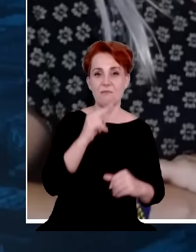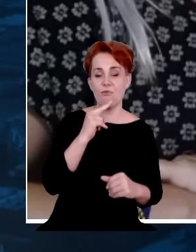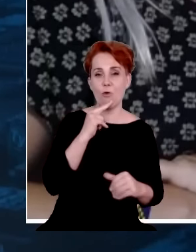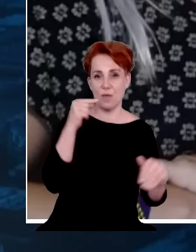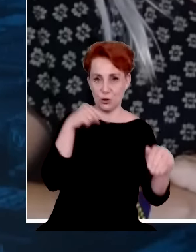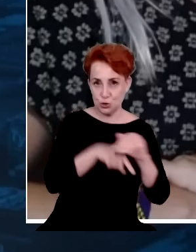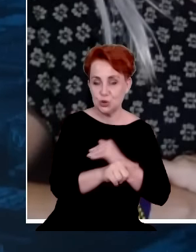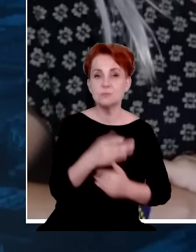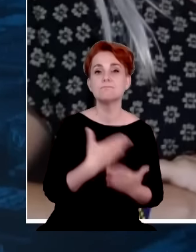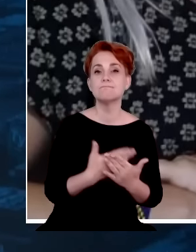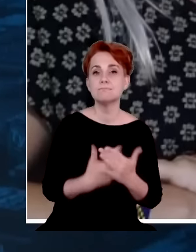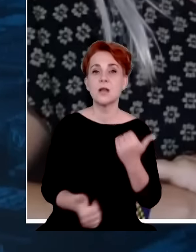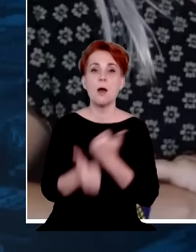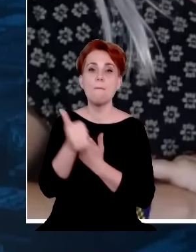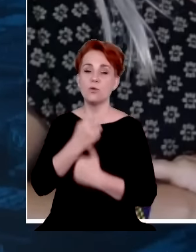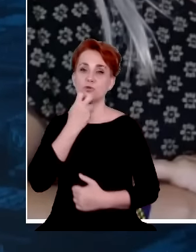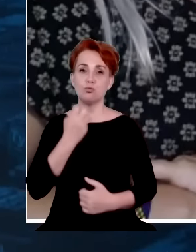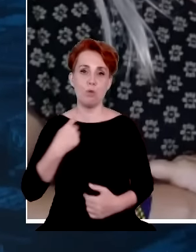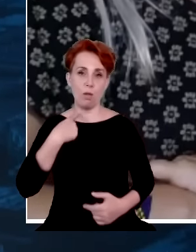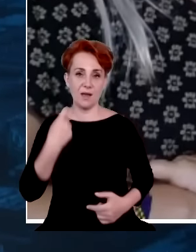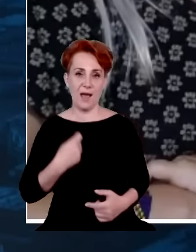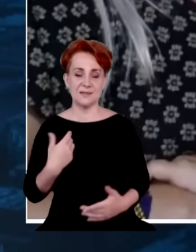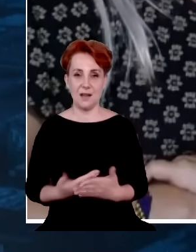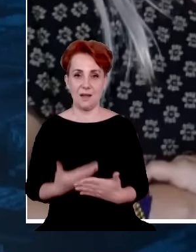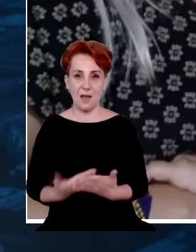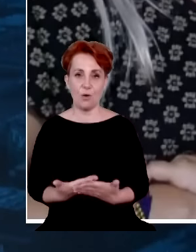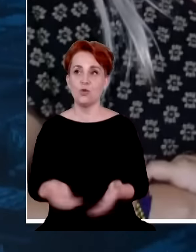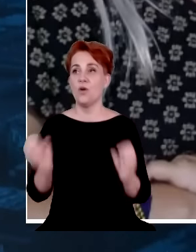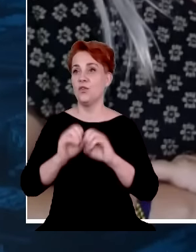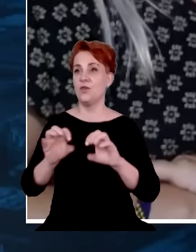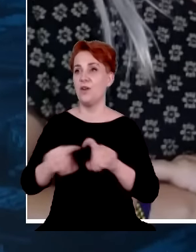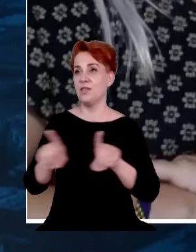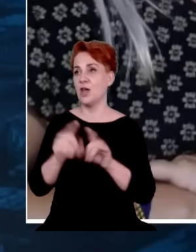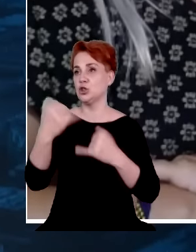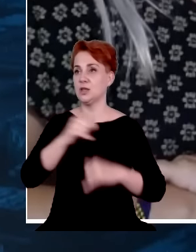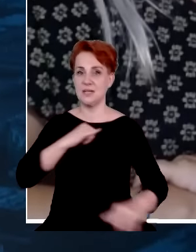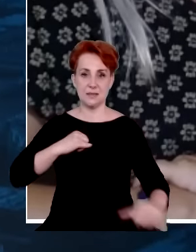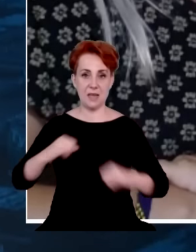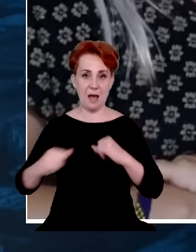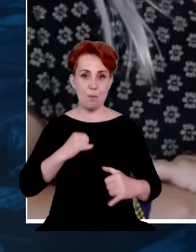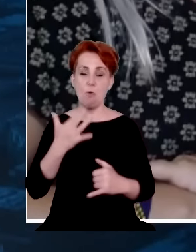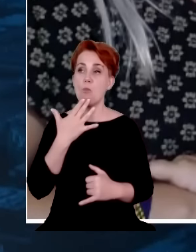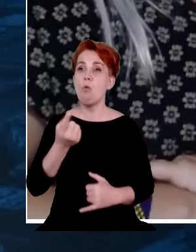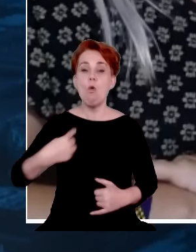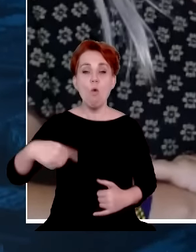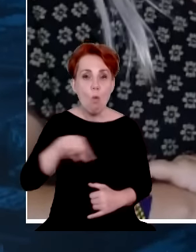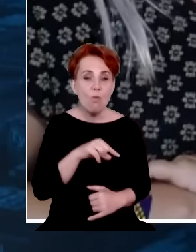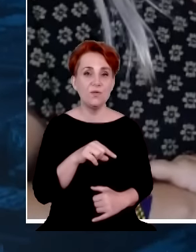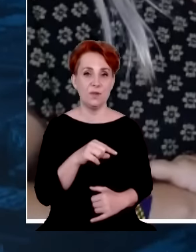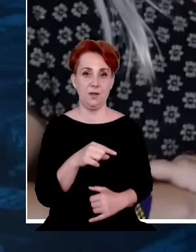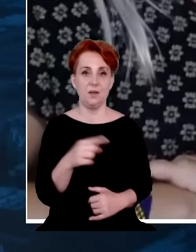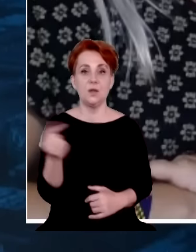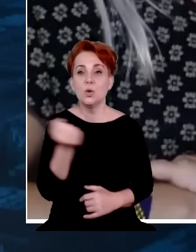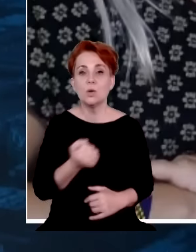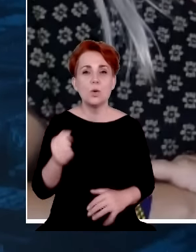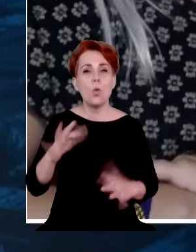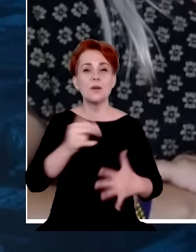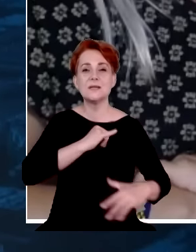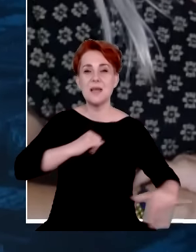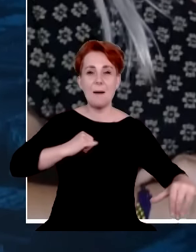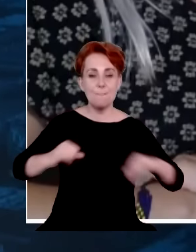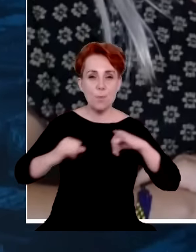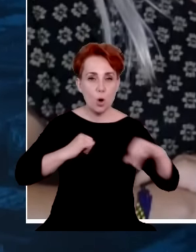podwyżkami prądu i gazu i tak tłumaczą inne samorządy mówiąc używając mówię o samorządach w